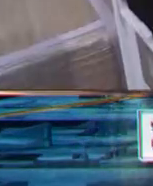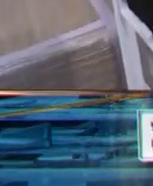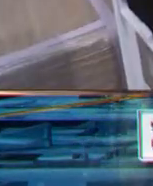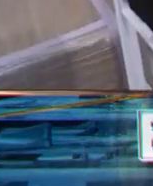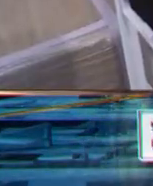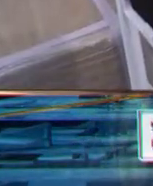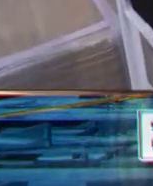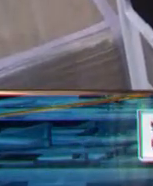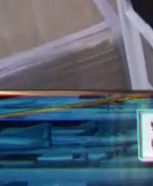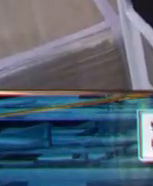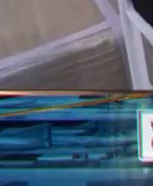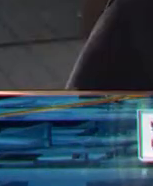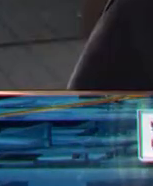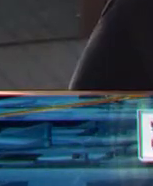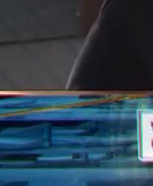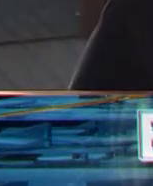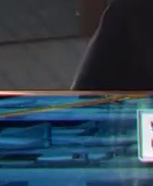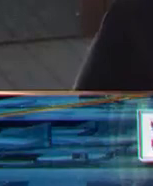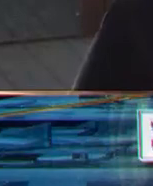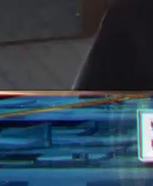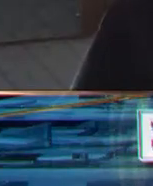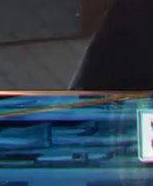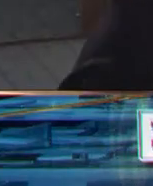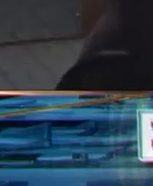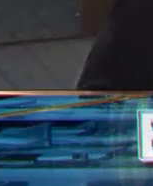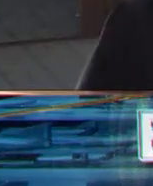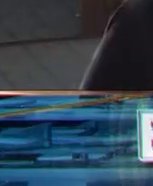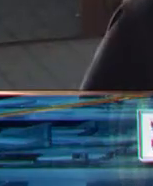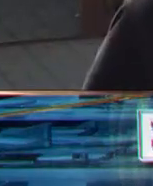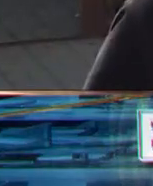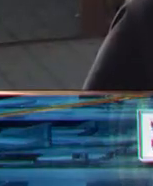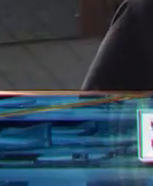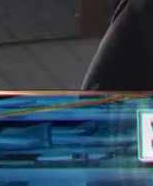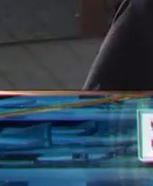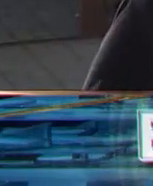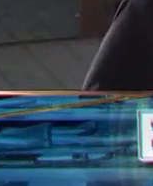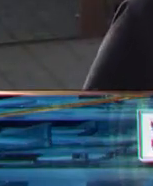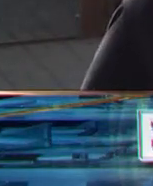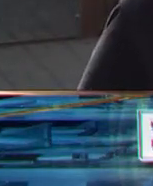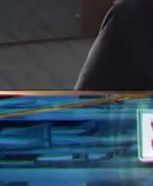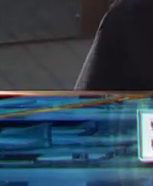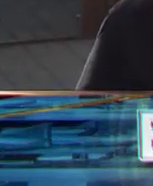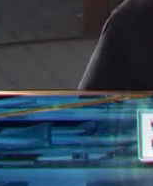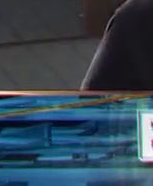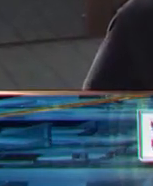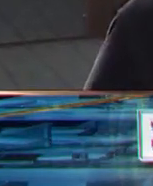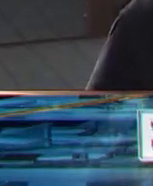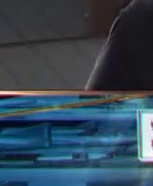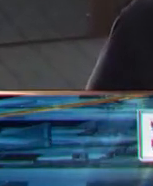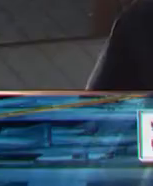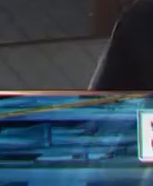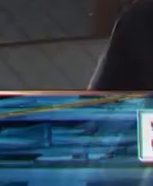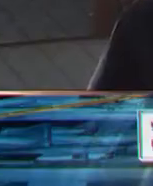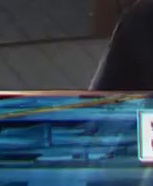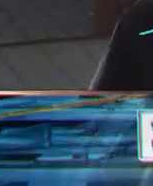10 тын салу аппаратын алып берді. Бүгінгі күнге осы бірінші легі, енді бір 10 шақты күннің ішінде 50 алып аппарат